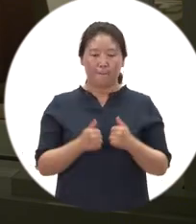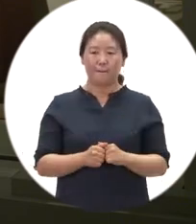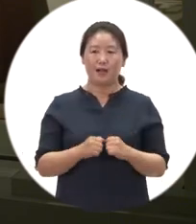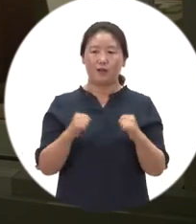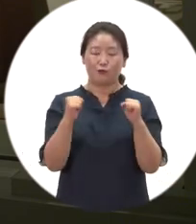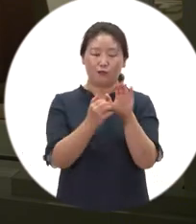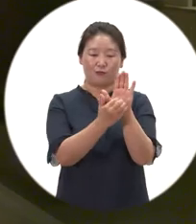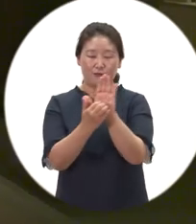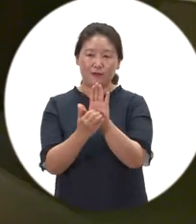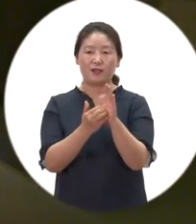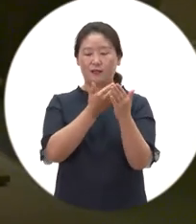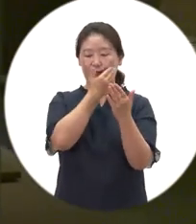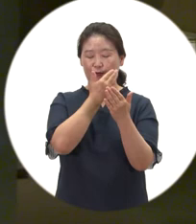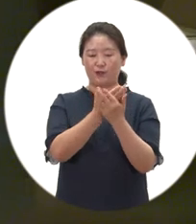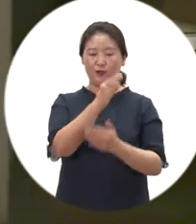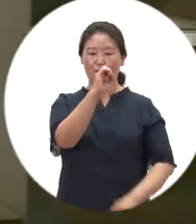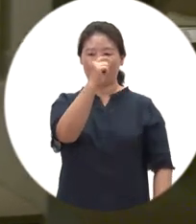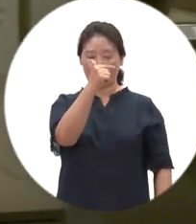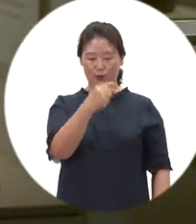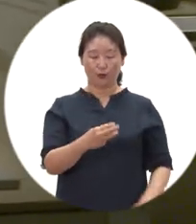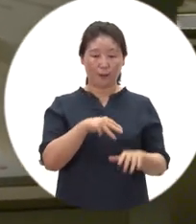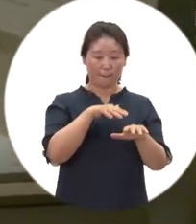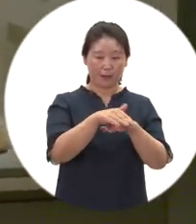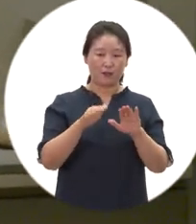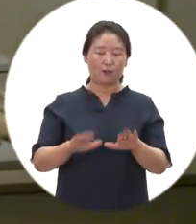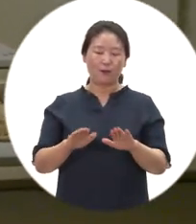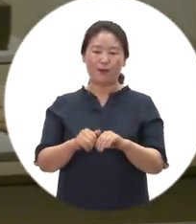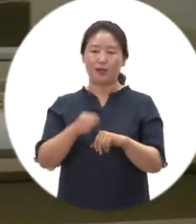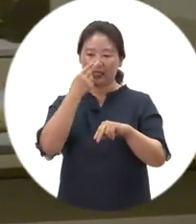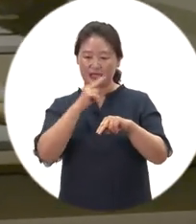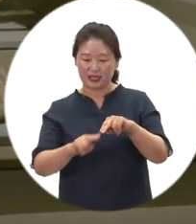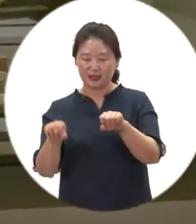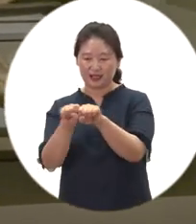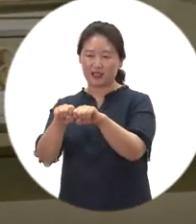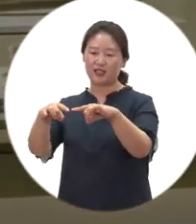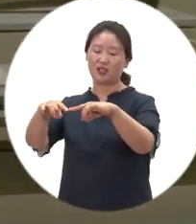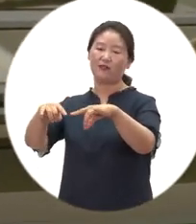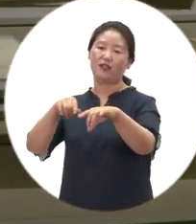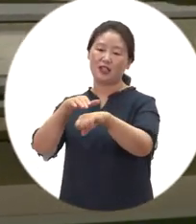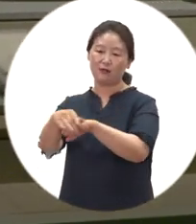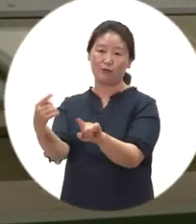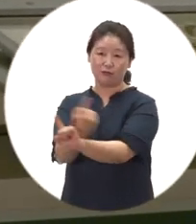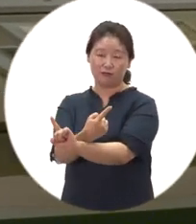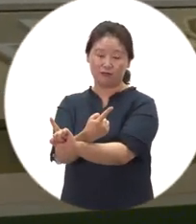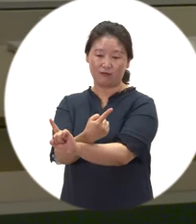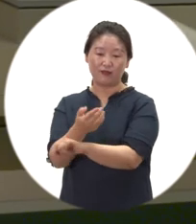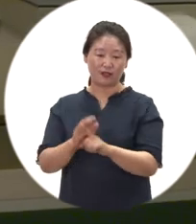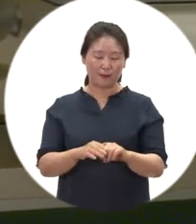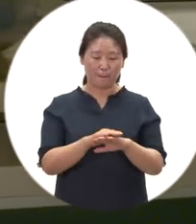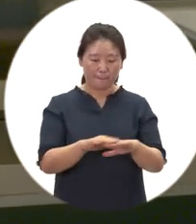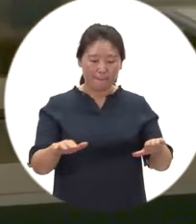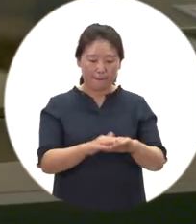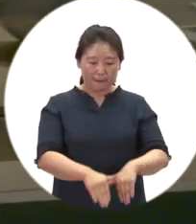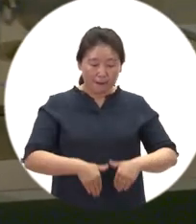방한이 매우 중요합니다. 온돌은 현재 기름이나 가스, 전기를 쓰는 보일러로 대부분 바뀌었지만